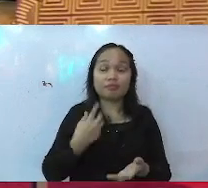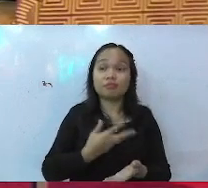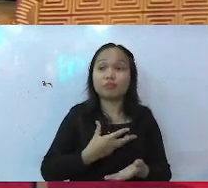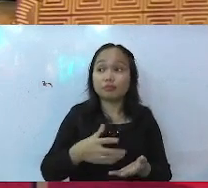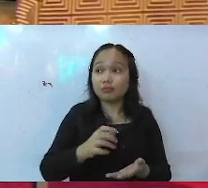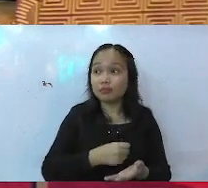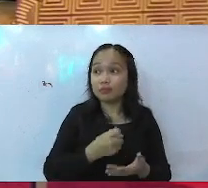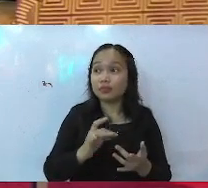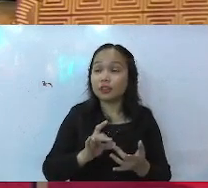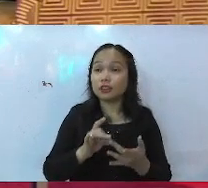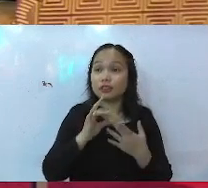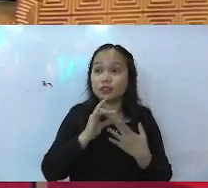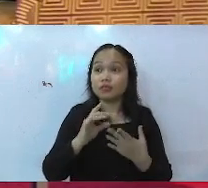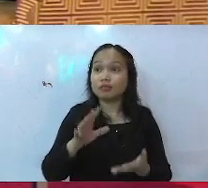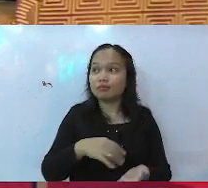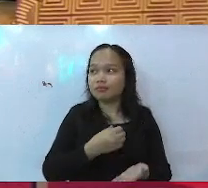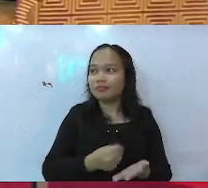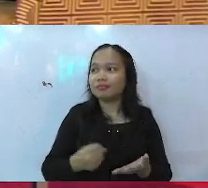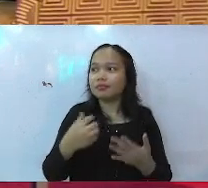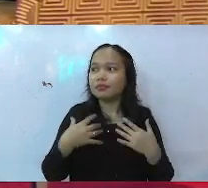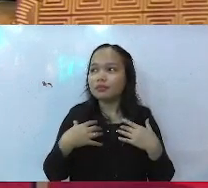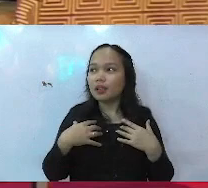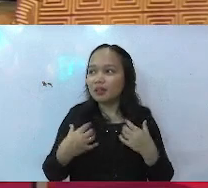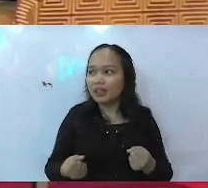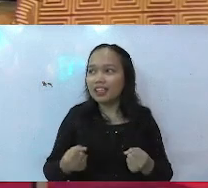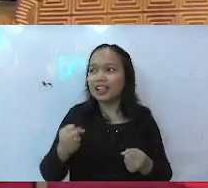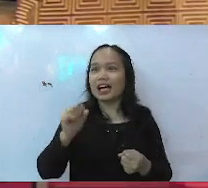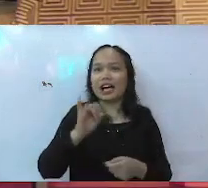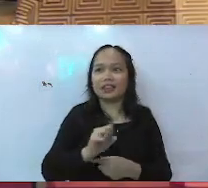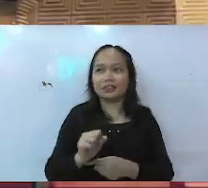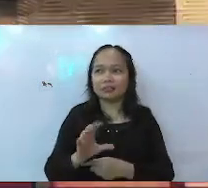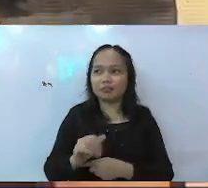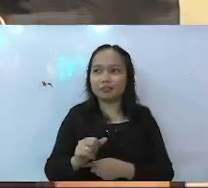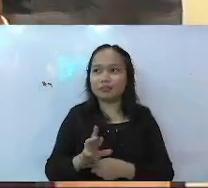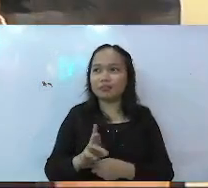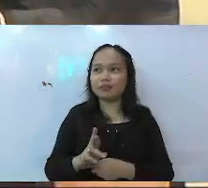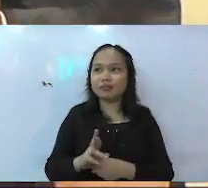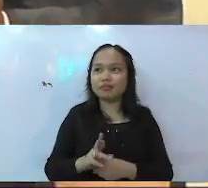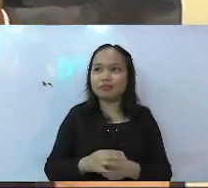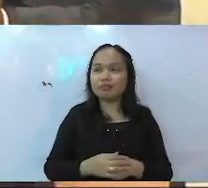natin ang special number ng Mighty isacar